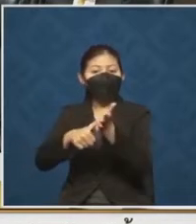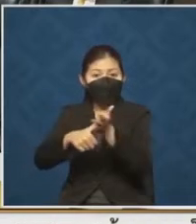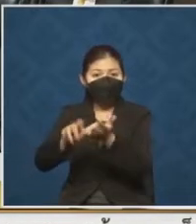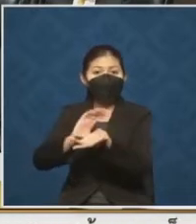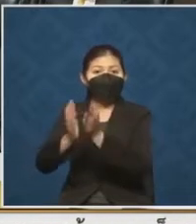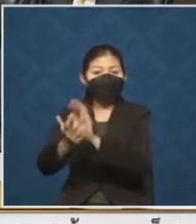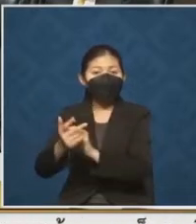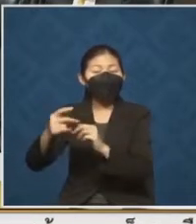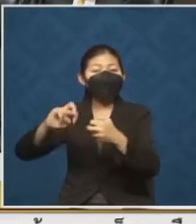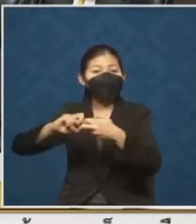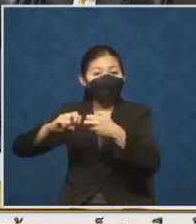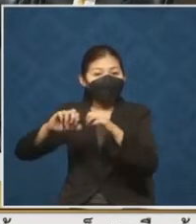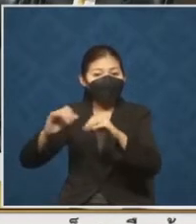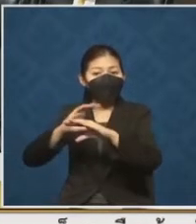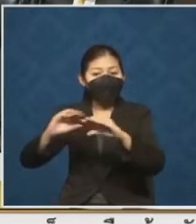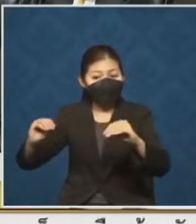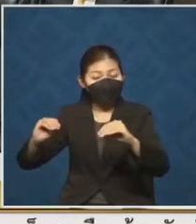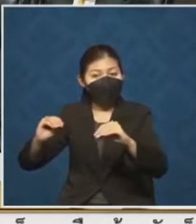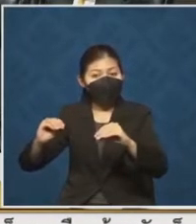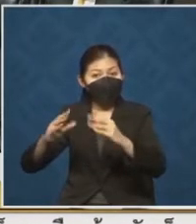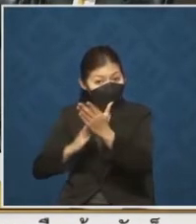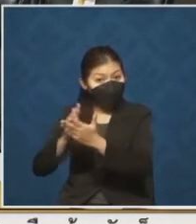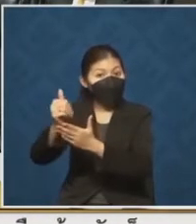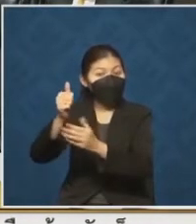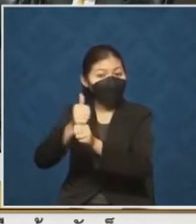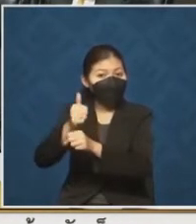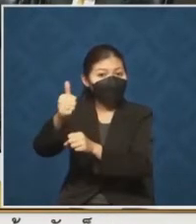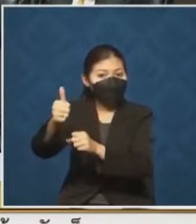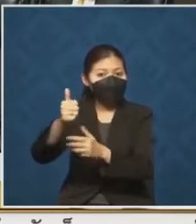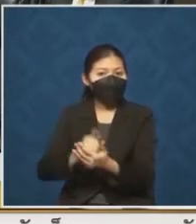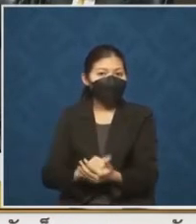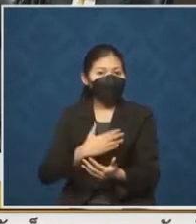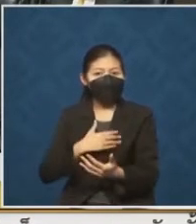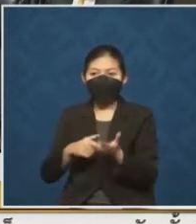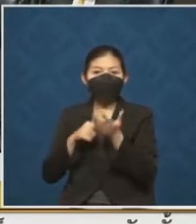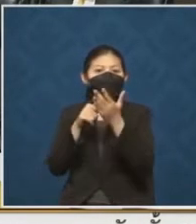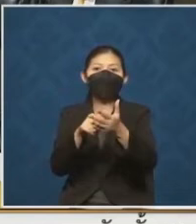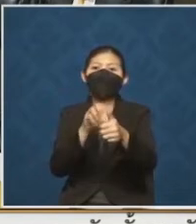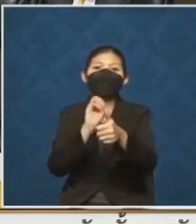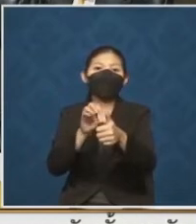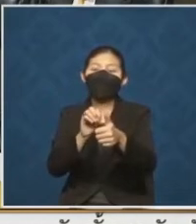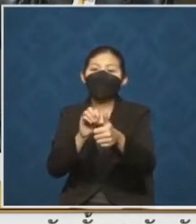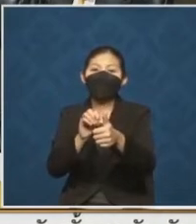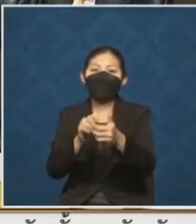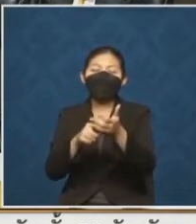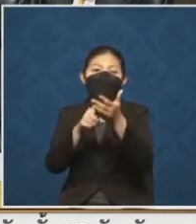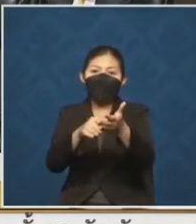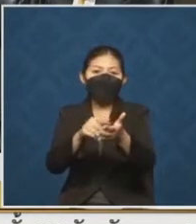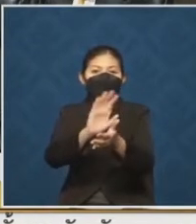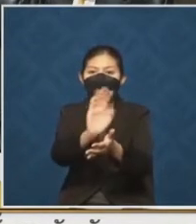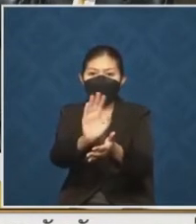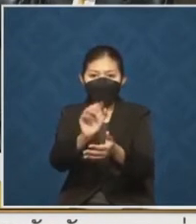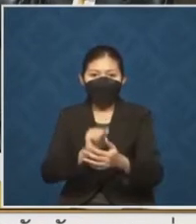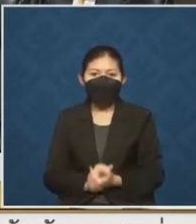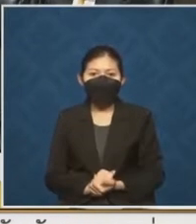คณะรัฐมนตรีเห็นว่าเป็นปัญหาเขาสามารถแก้ปัญหาได้และแสดงผลงานการแก้ปัญหามีผลสัมฤทธิ์